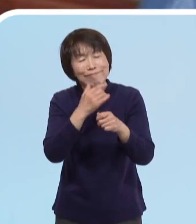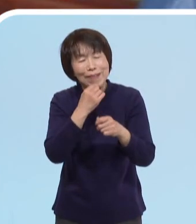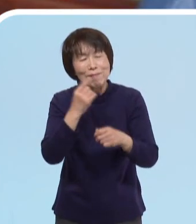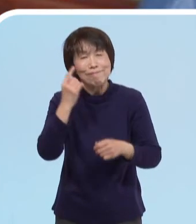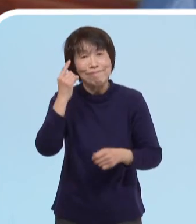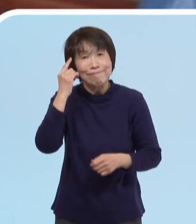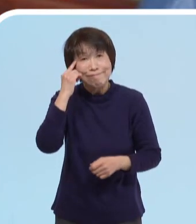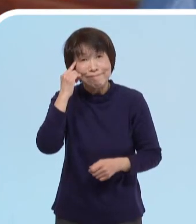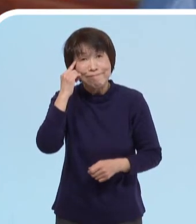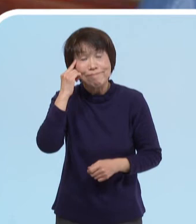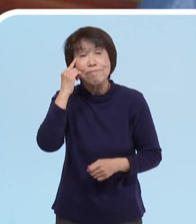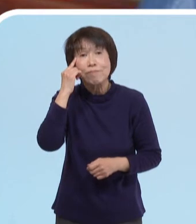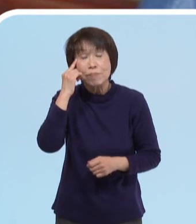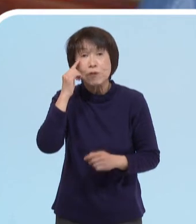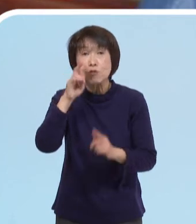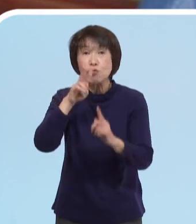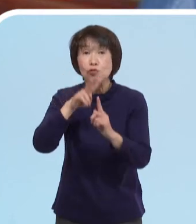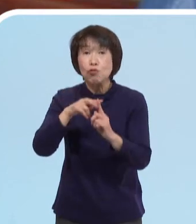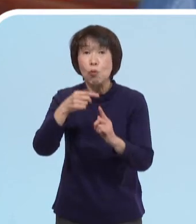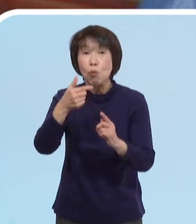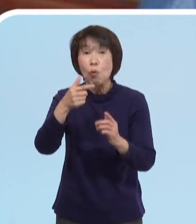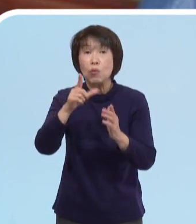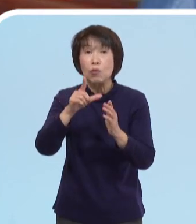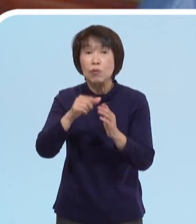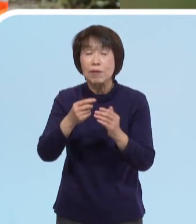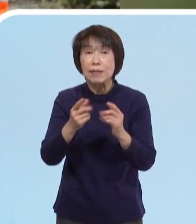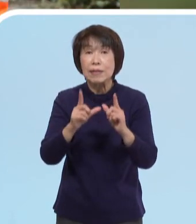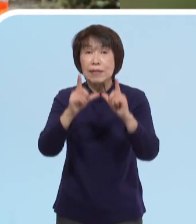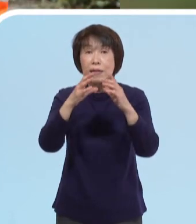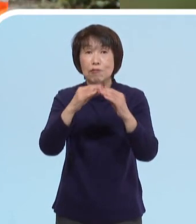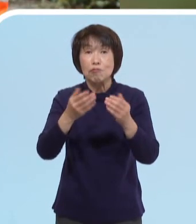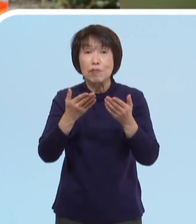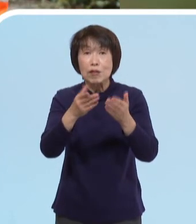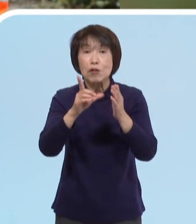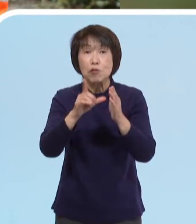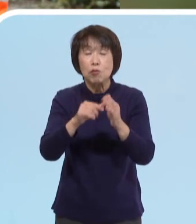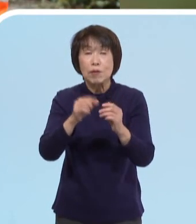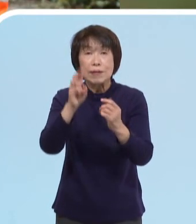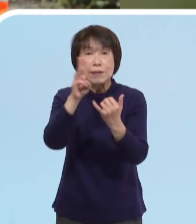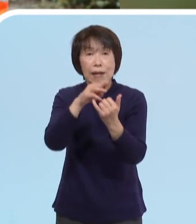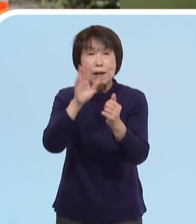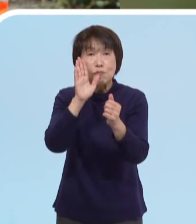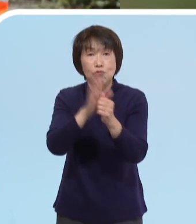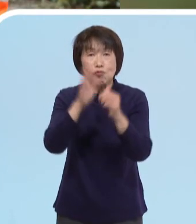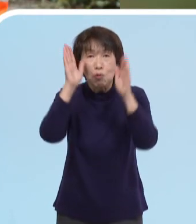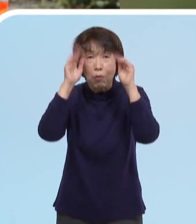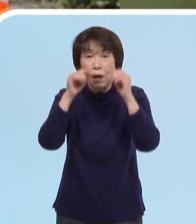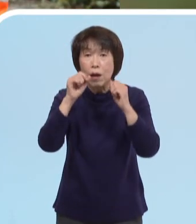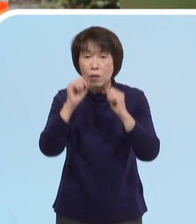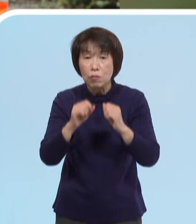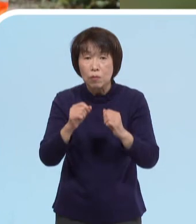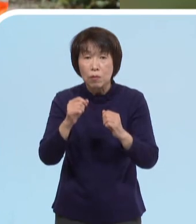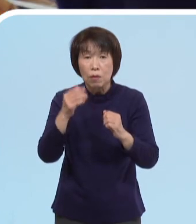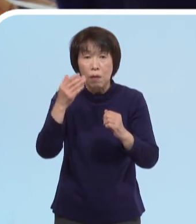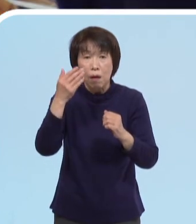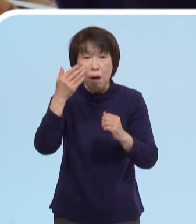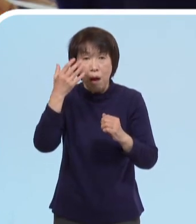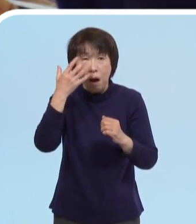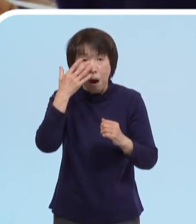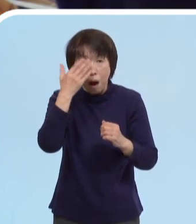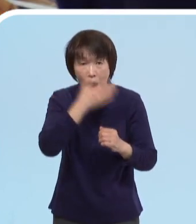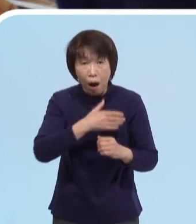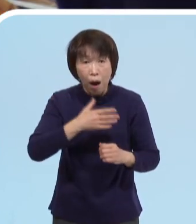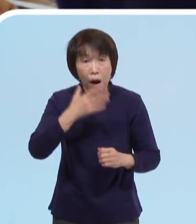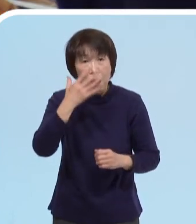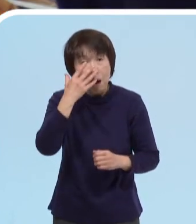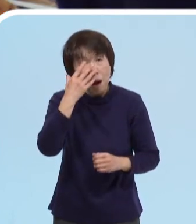小学校6年生の時、東日本大震災で活躍する災害救助犬の存在を初めて知り、この道に